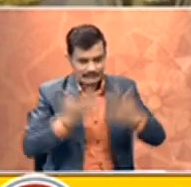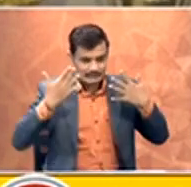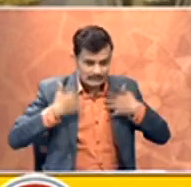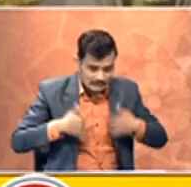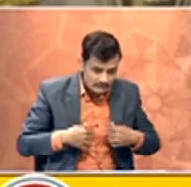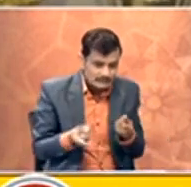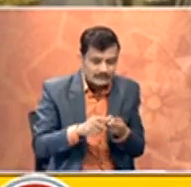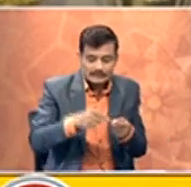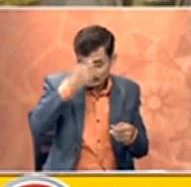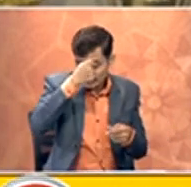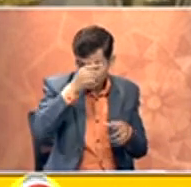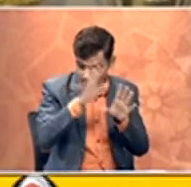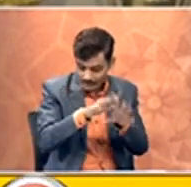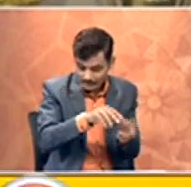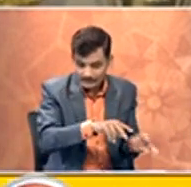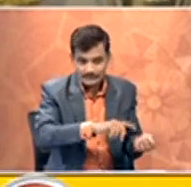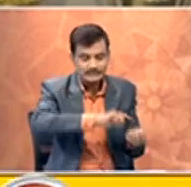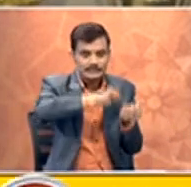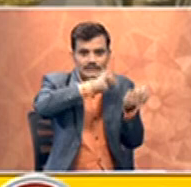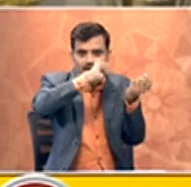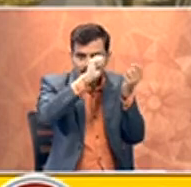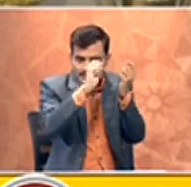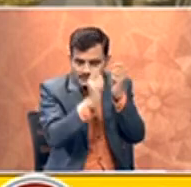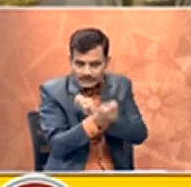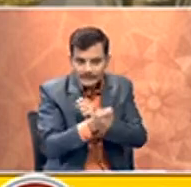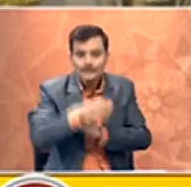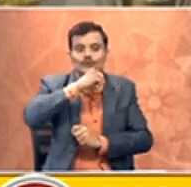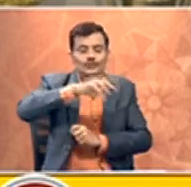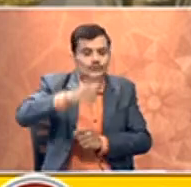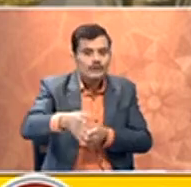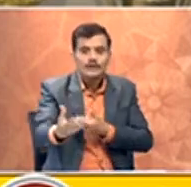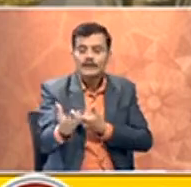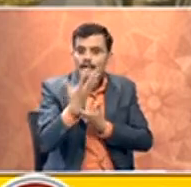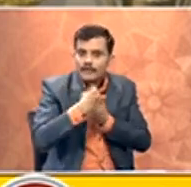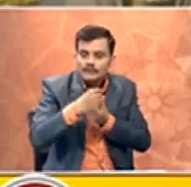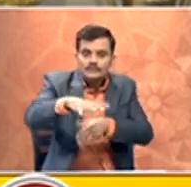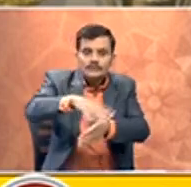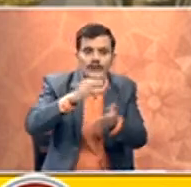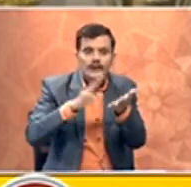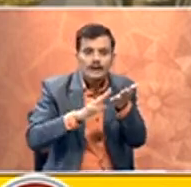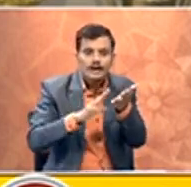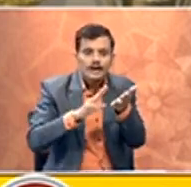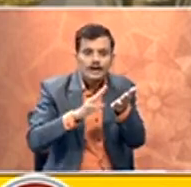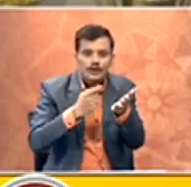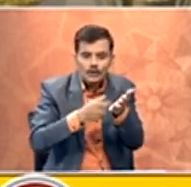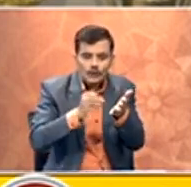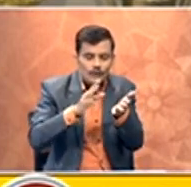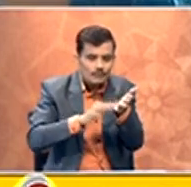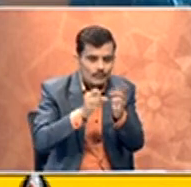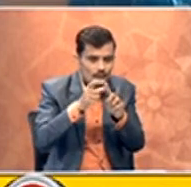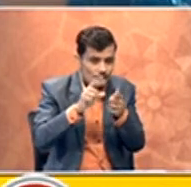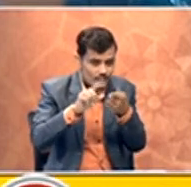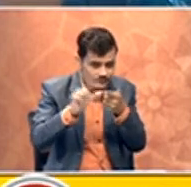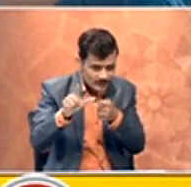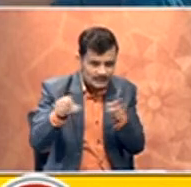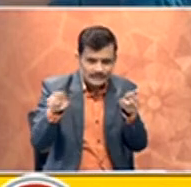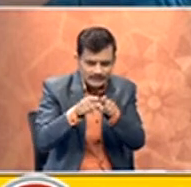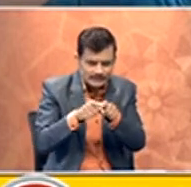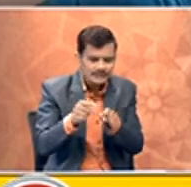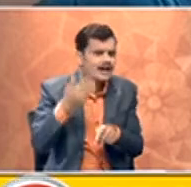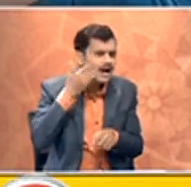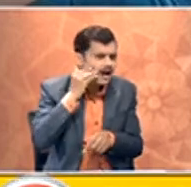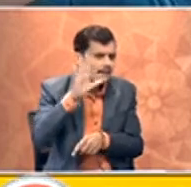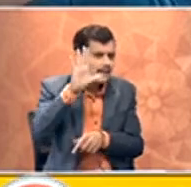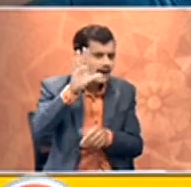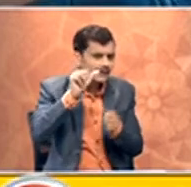उभर करके आई। ये अपने आप में देश के नौजवानों के लिए बड़ा इंस्पायरिंग है। क्या हुआ था आपको? सर 5 मई